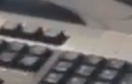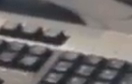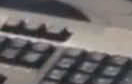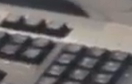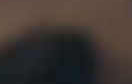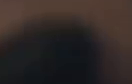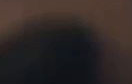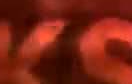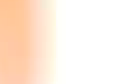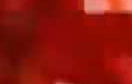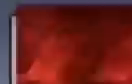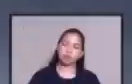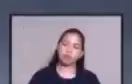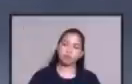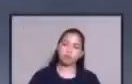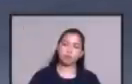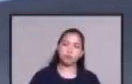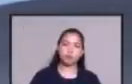responsibilidad ang producer.